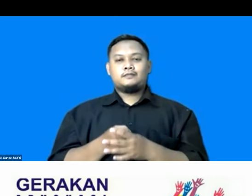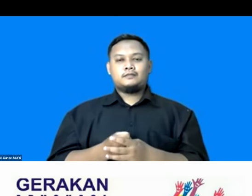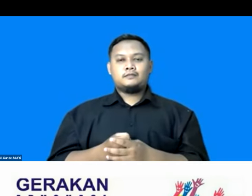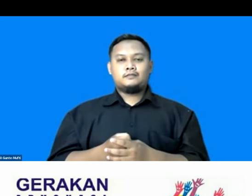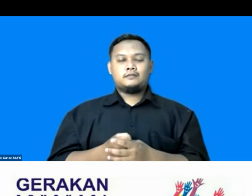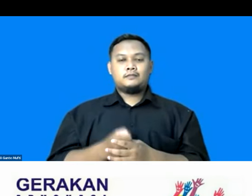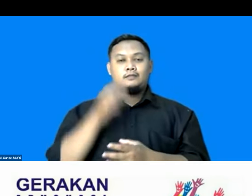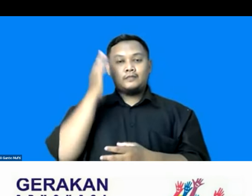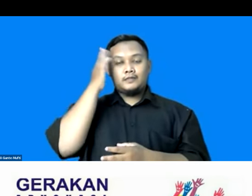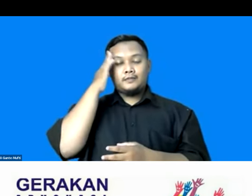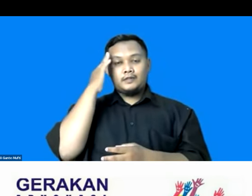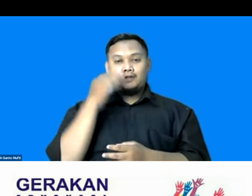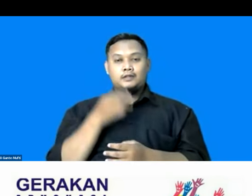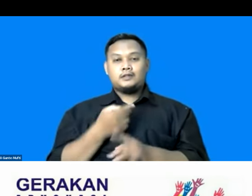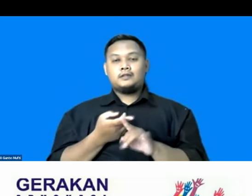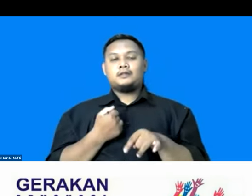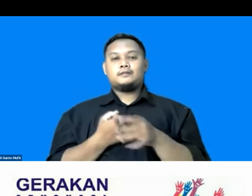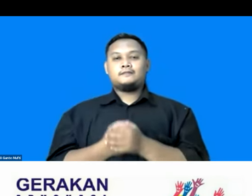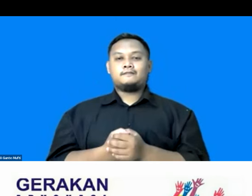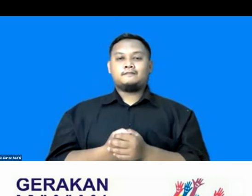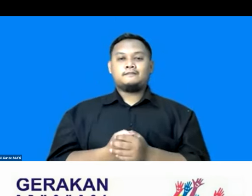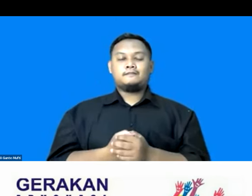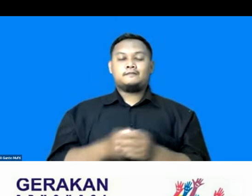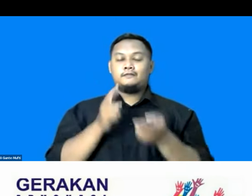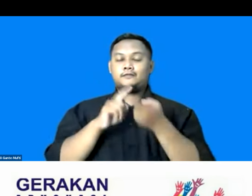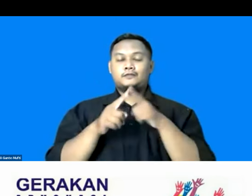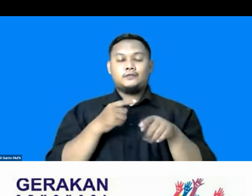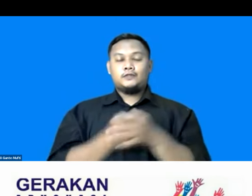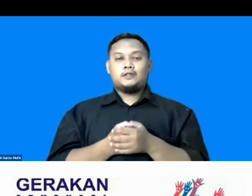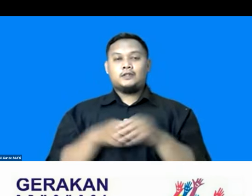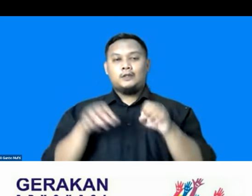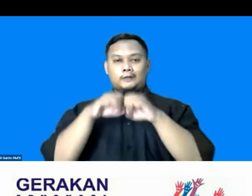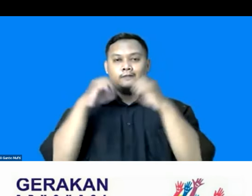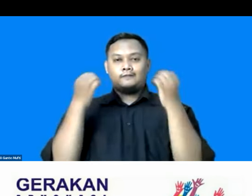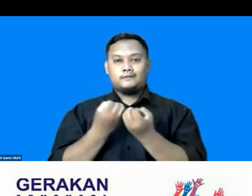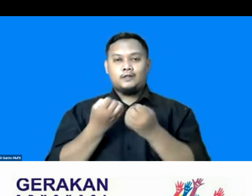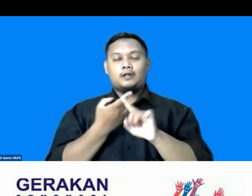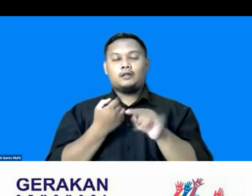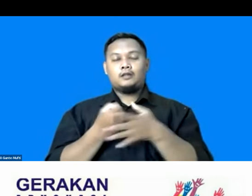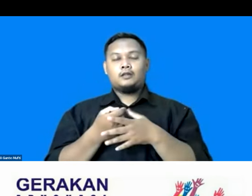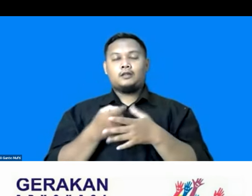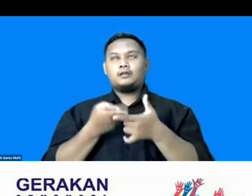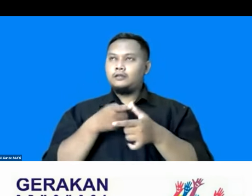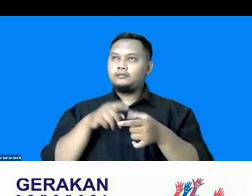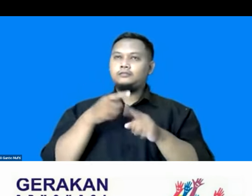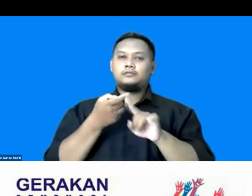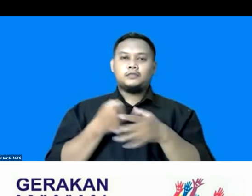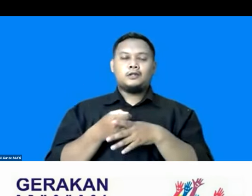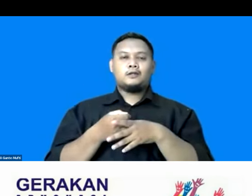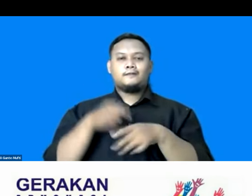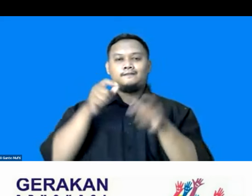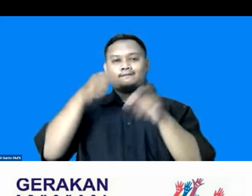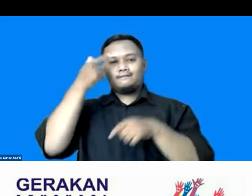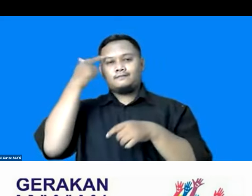Baik dari pemerintah, dari teman-teman dari organisasi maupun dari praktisi yang berada